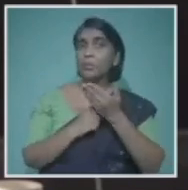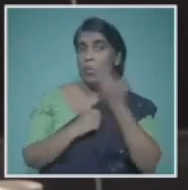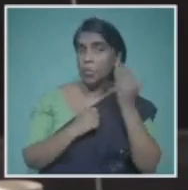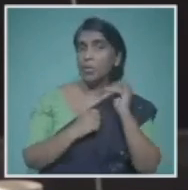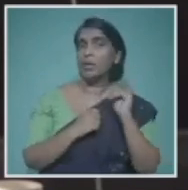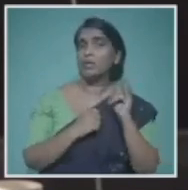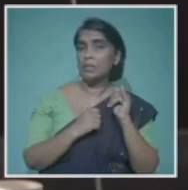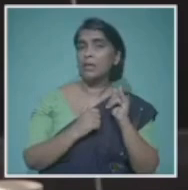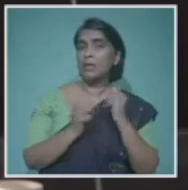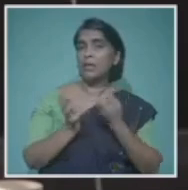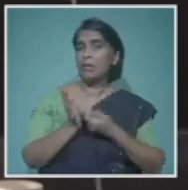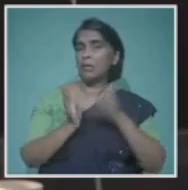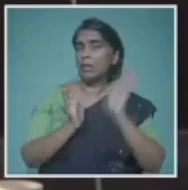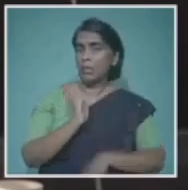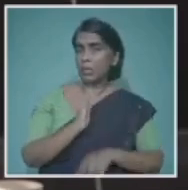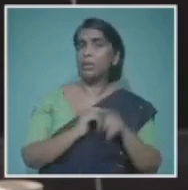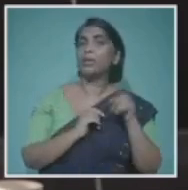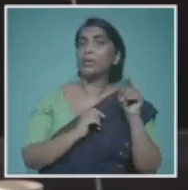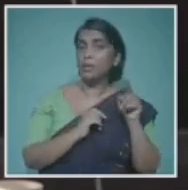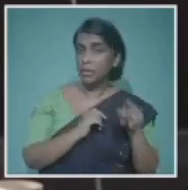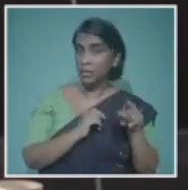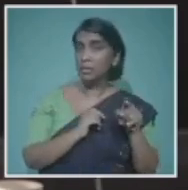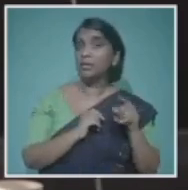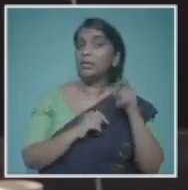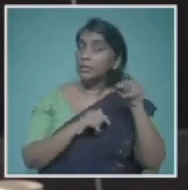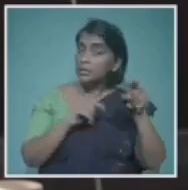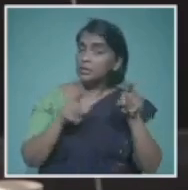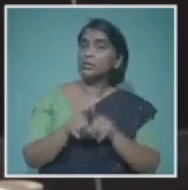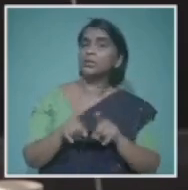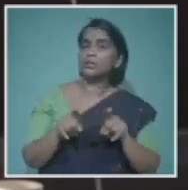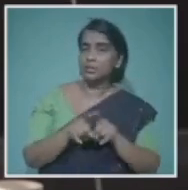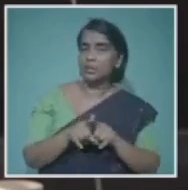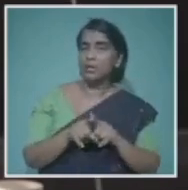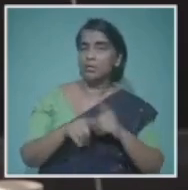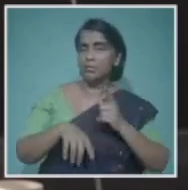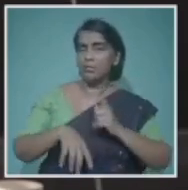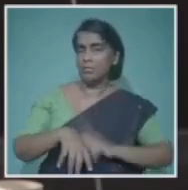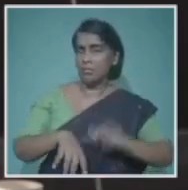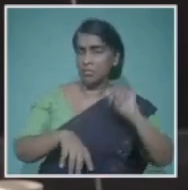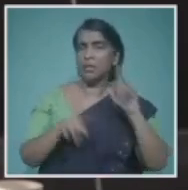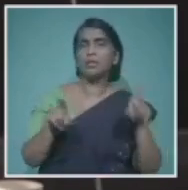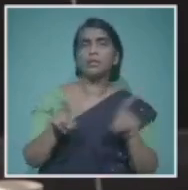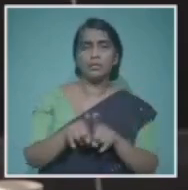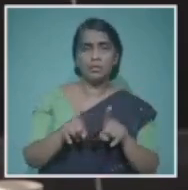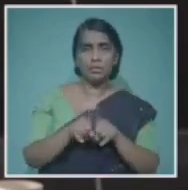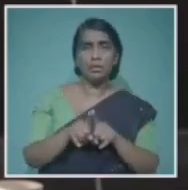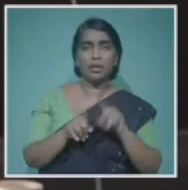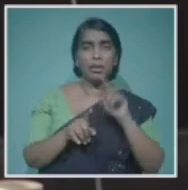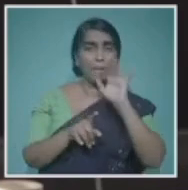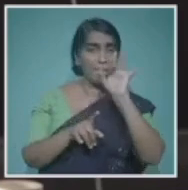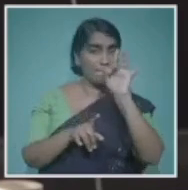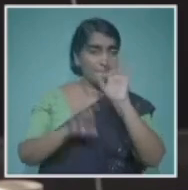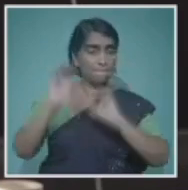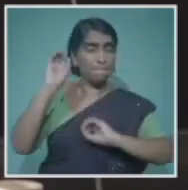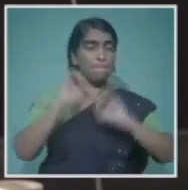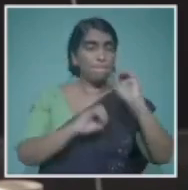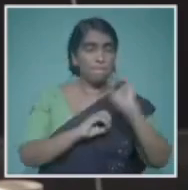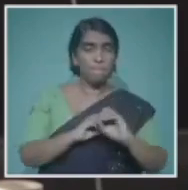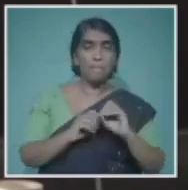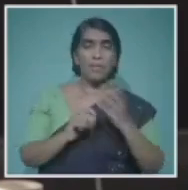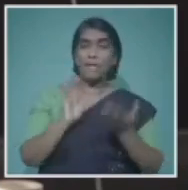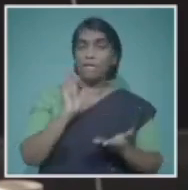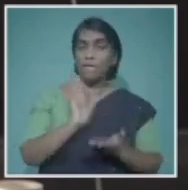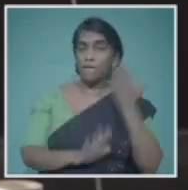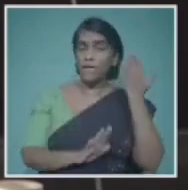කියලා. ඒ ඒක තමයි අවදානමක් හැටියට 115ක්